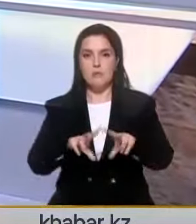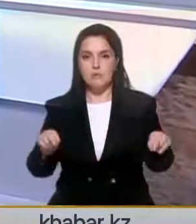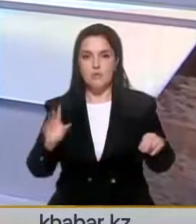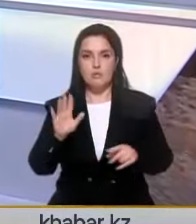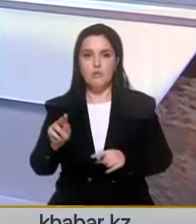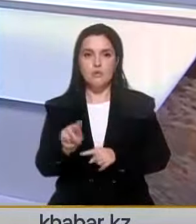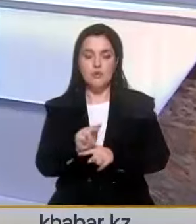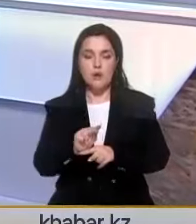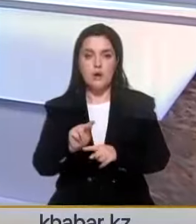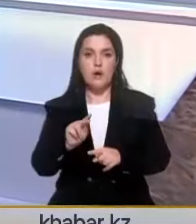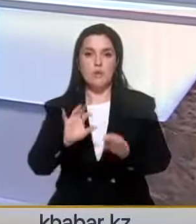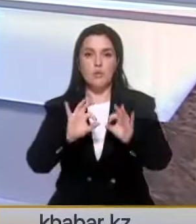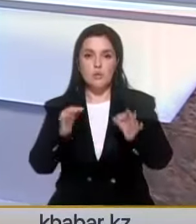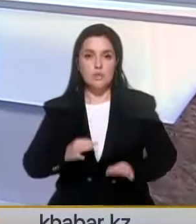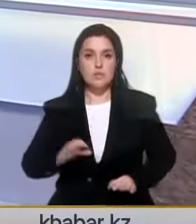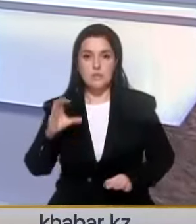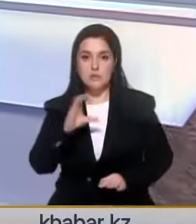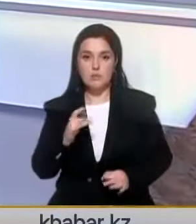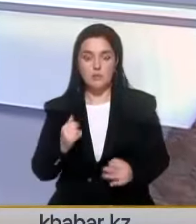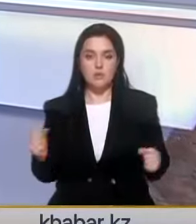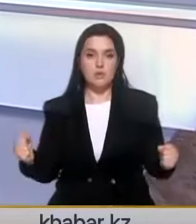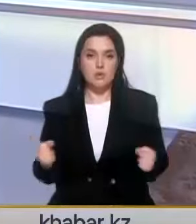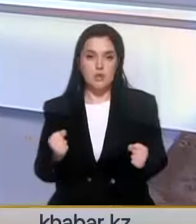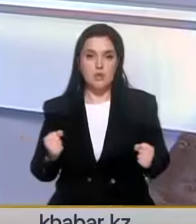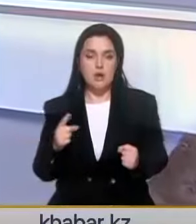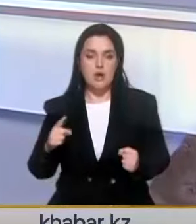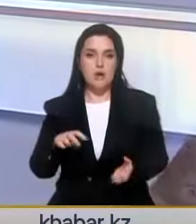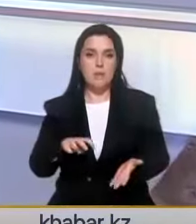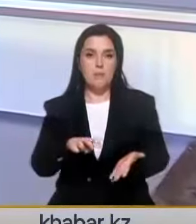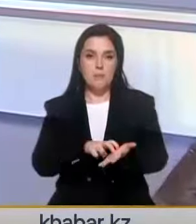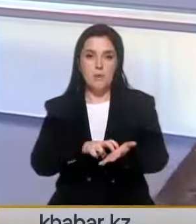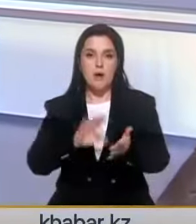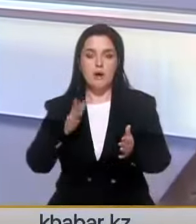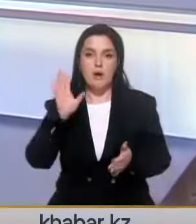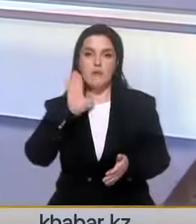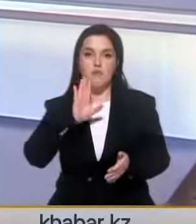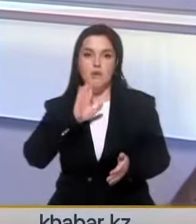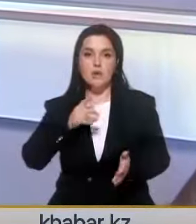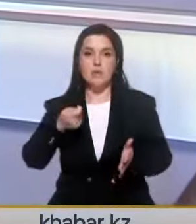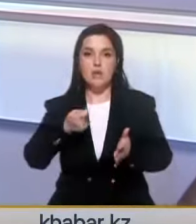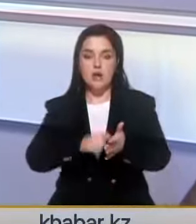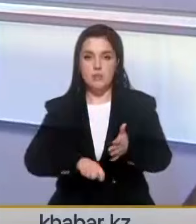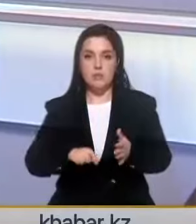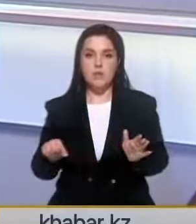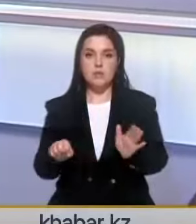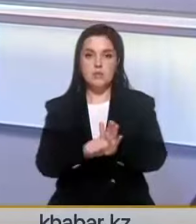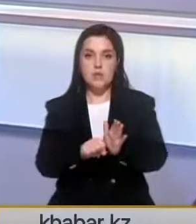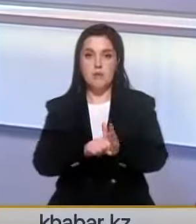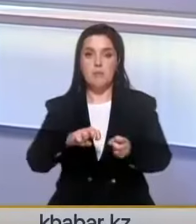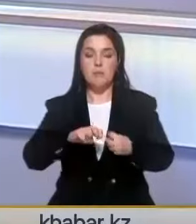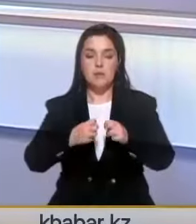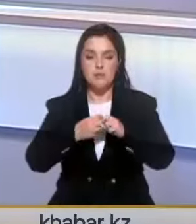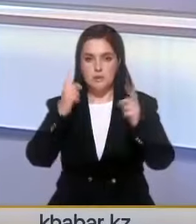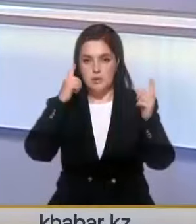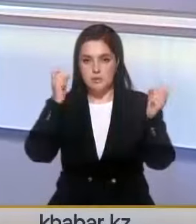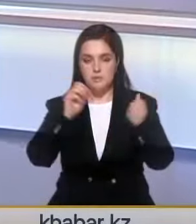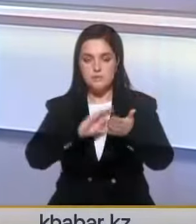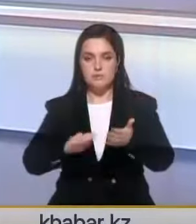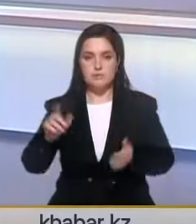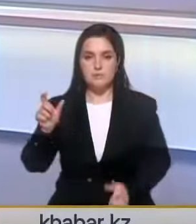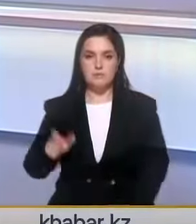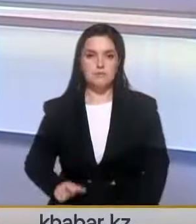обещали решить проблему ещё в начале осени но уже наступили холода жители боятся остаться без воды и отопления в разгар зимы в проблеме